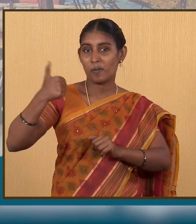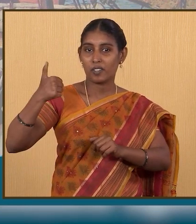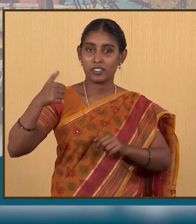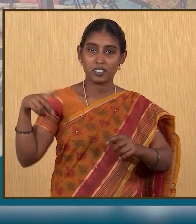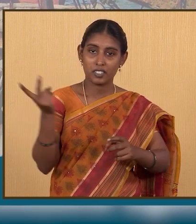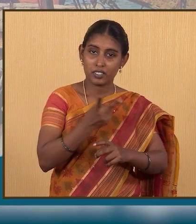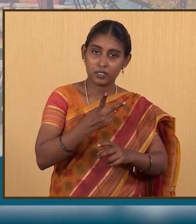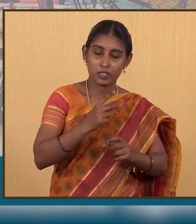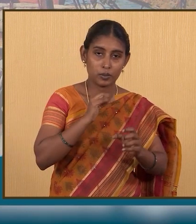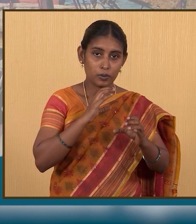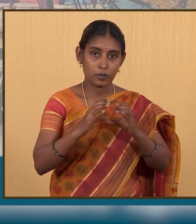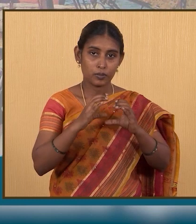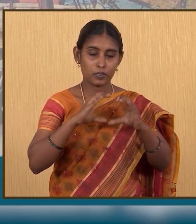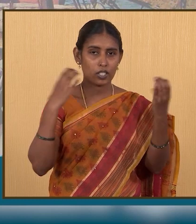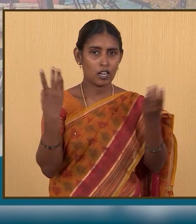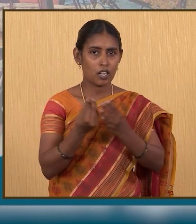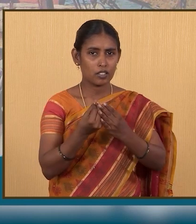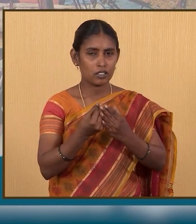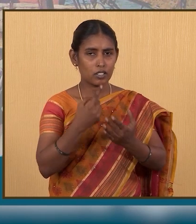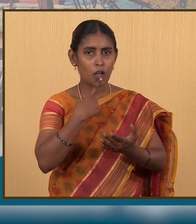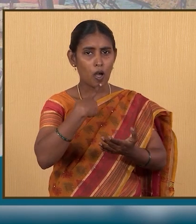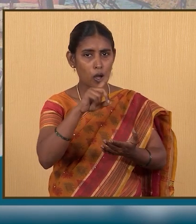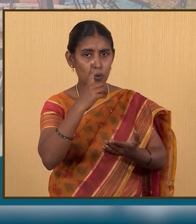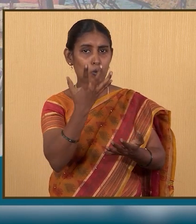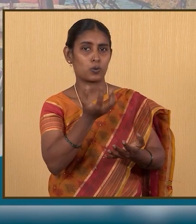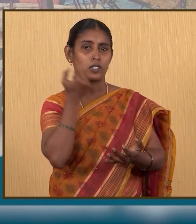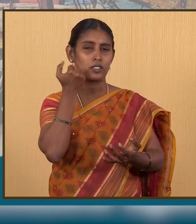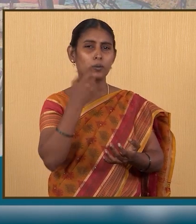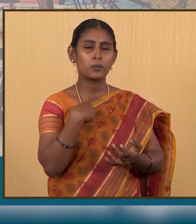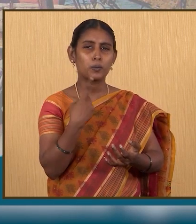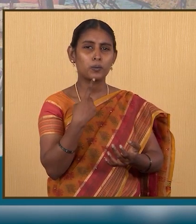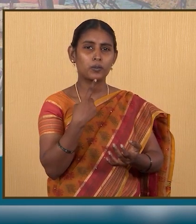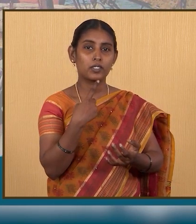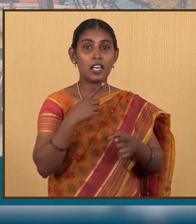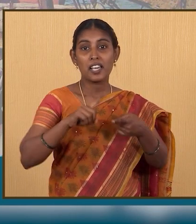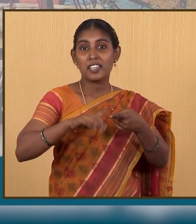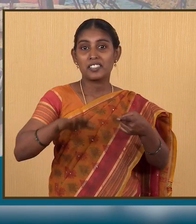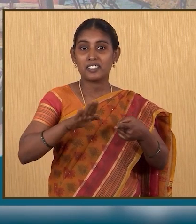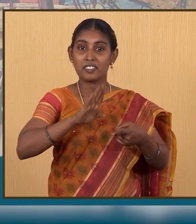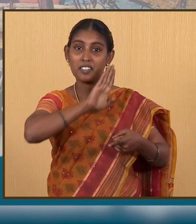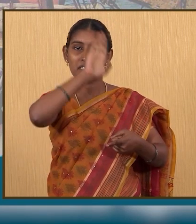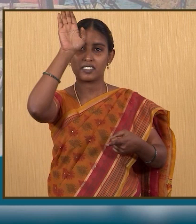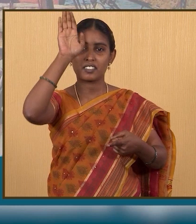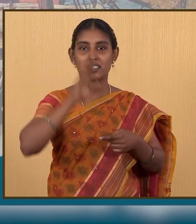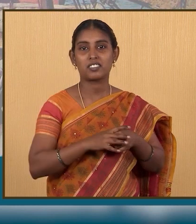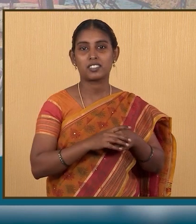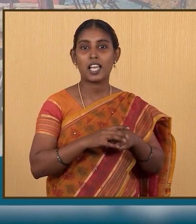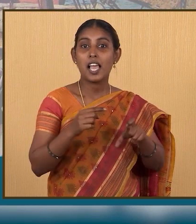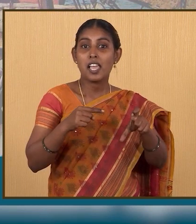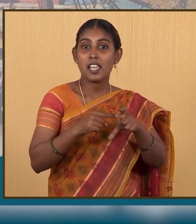தொடங்கினாங்க. தொடங்கிட்டு அங்கே அனுமதி வாங்கணும் இல்லையா, யார்கிட்ட அனுமதி வாங்கினாங்கன்னு பார்த்தோன்னா, இங்கிலாந்து